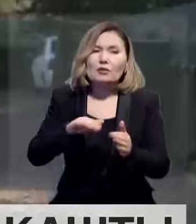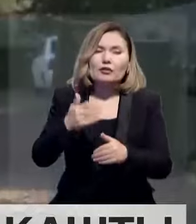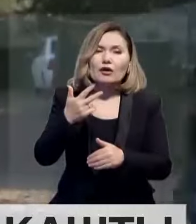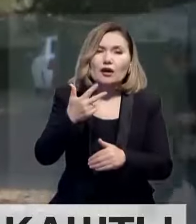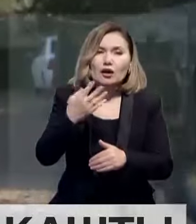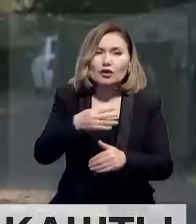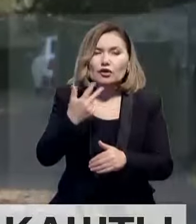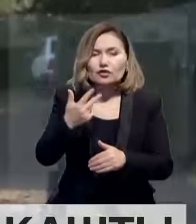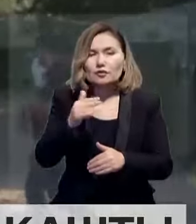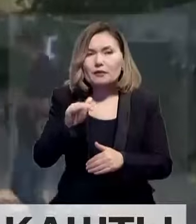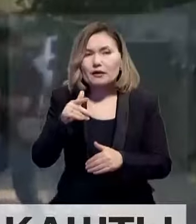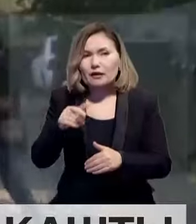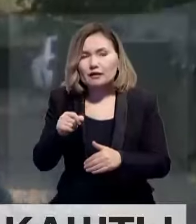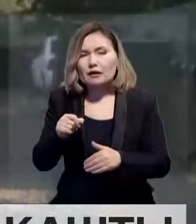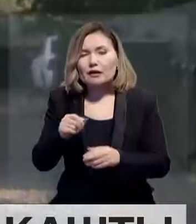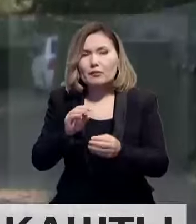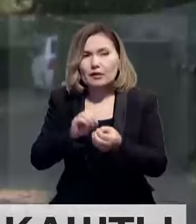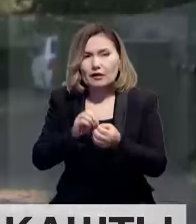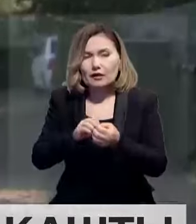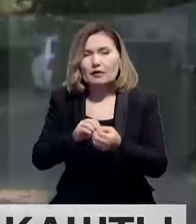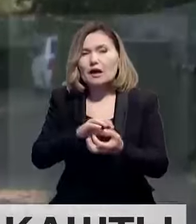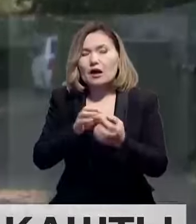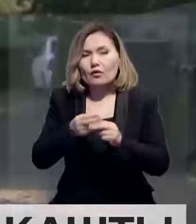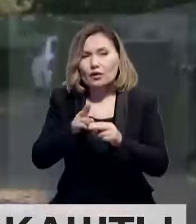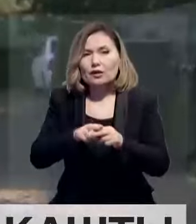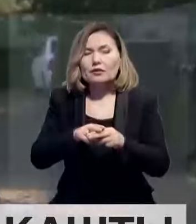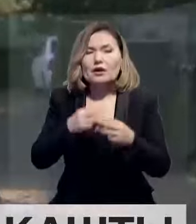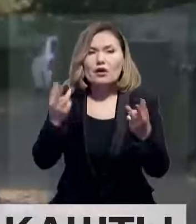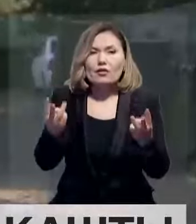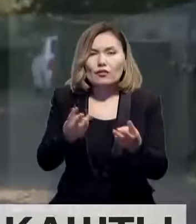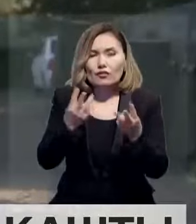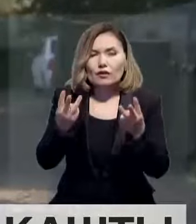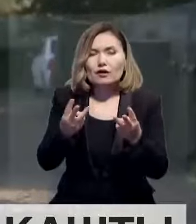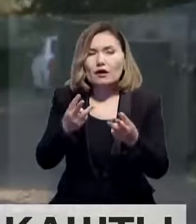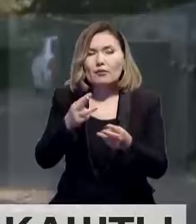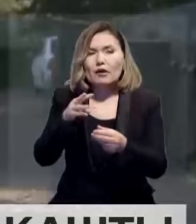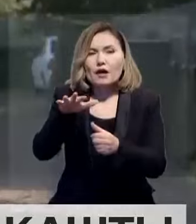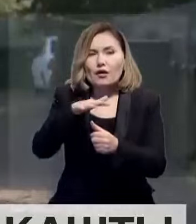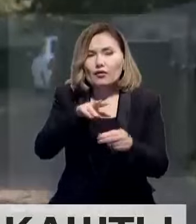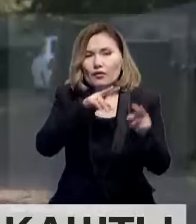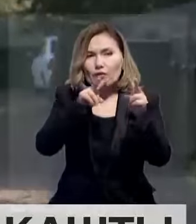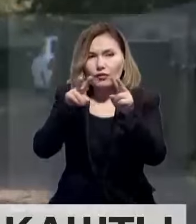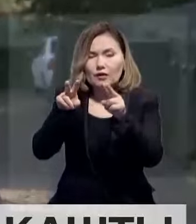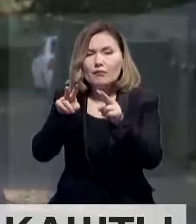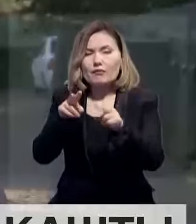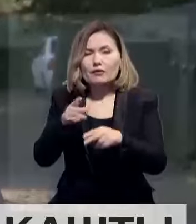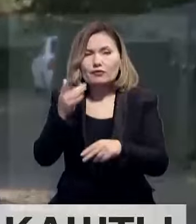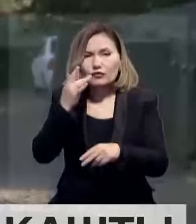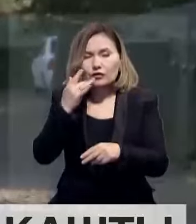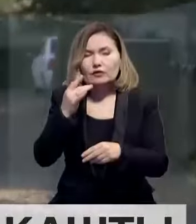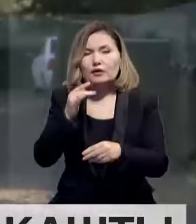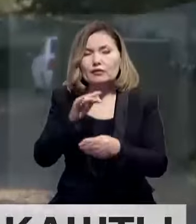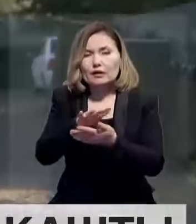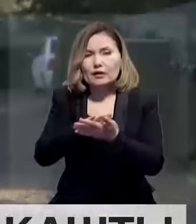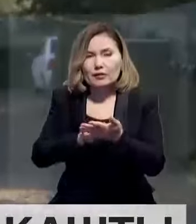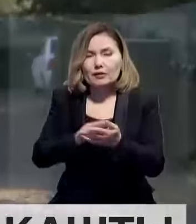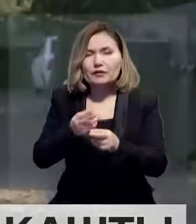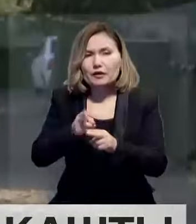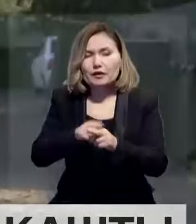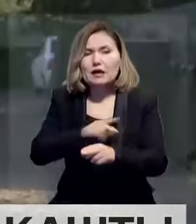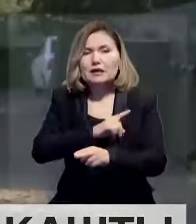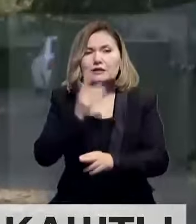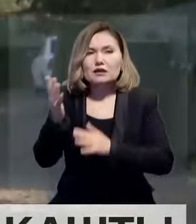сол қалыпта тұр. Ал өрт ошақтарын анықтауға беспилотниктар, дрондар қолданылып жатыр. Ең қиыны енді осы